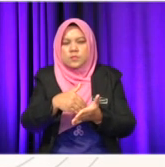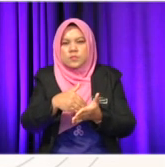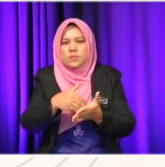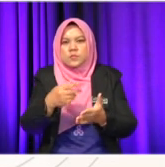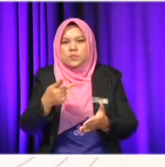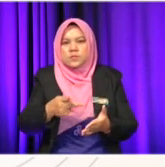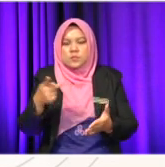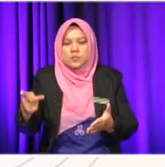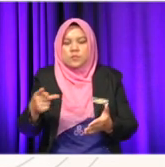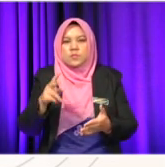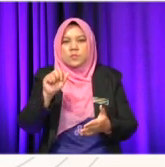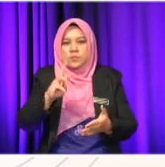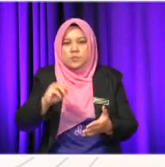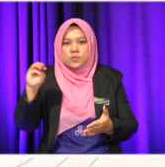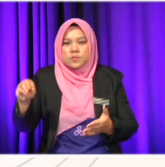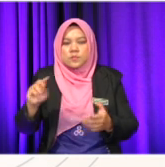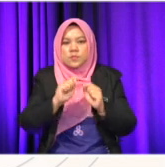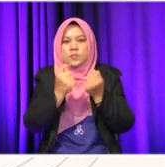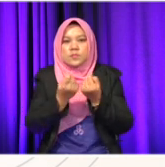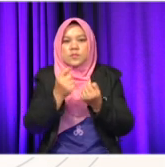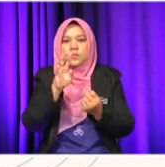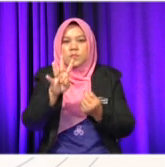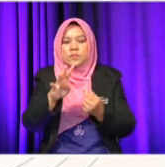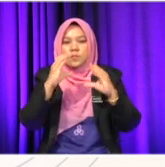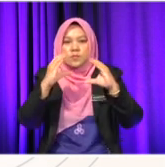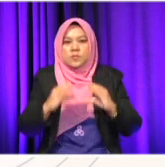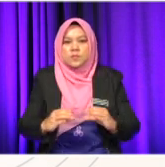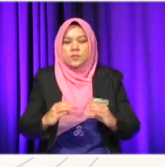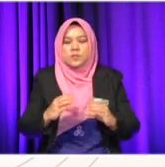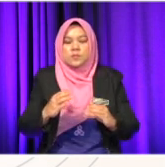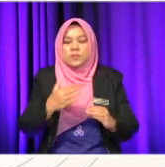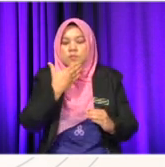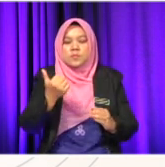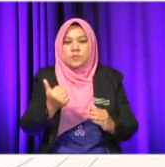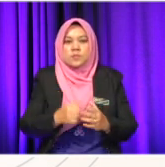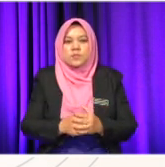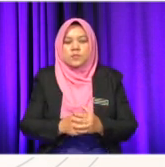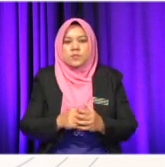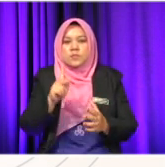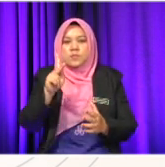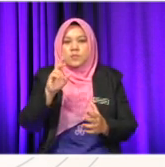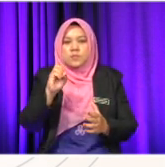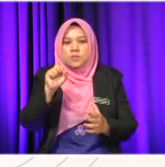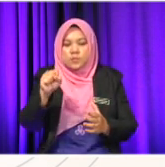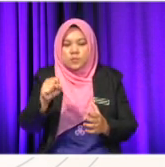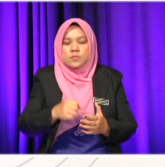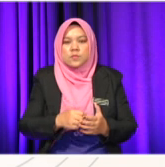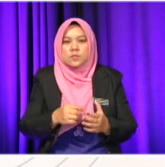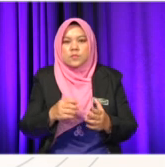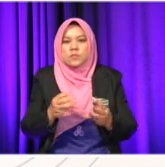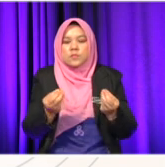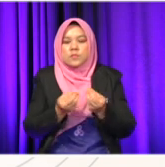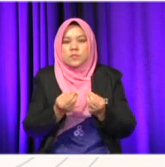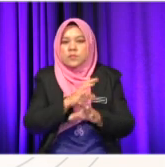pordas pembelajaran pordasi maltimedia tingkatan 4 secara interaktif Oke untuk membangunkan Presiden itu tidak